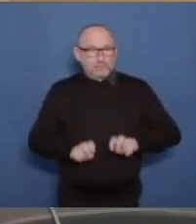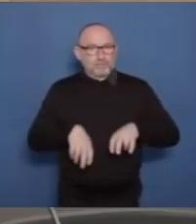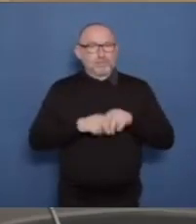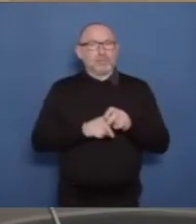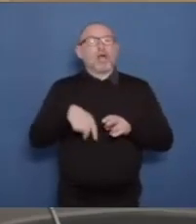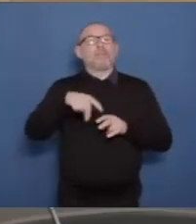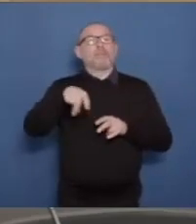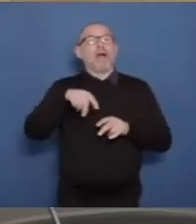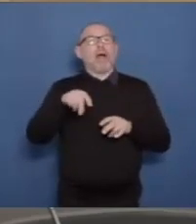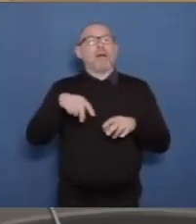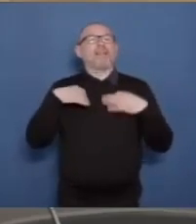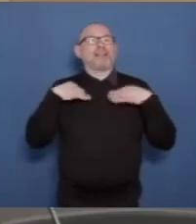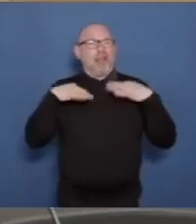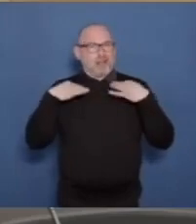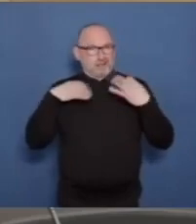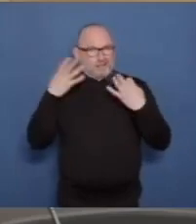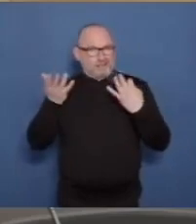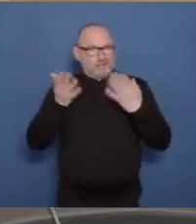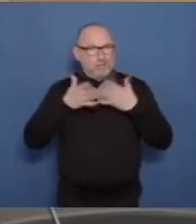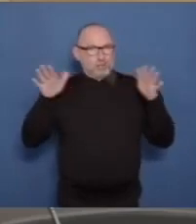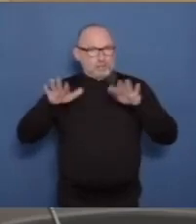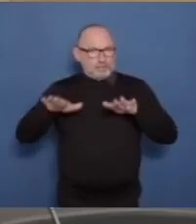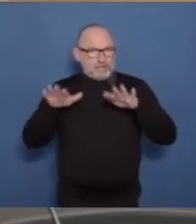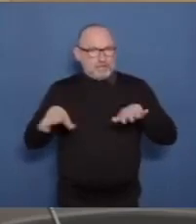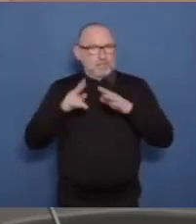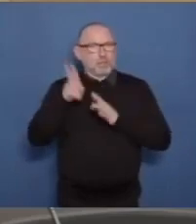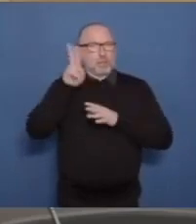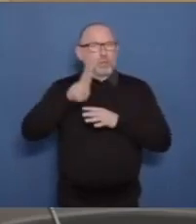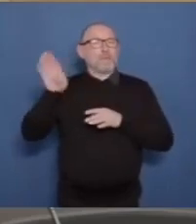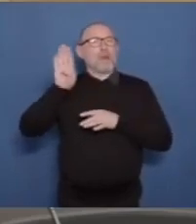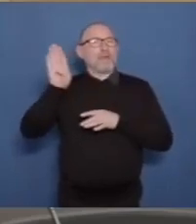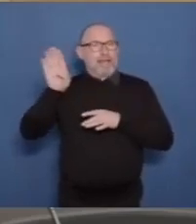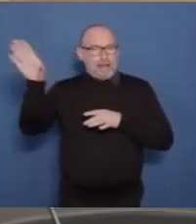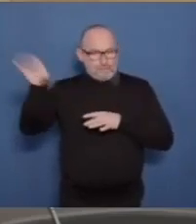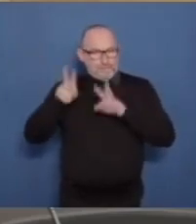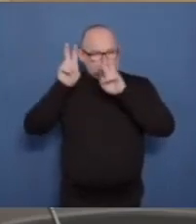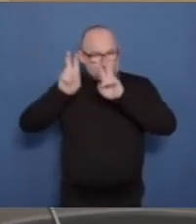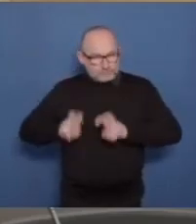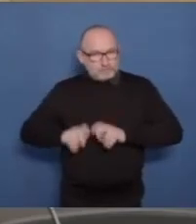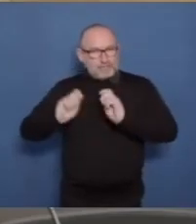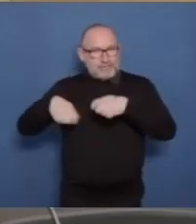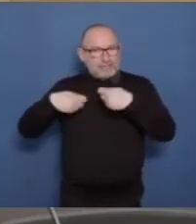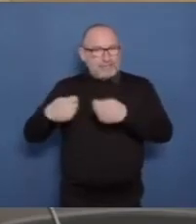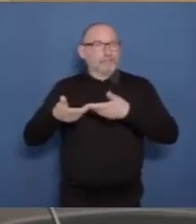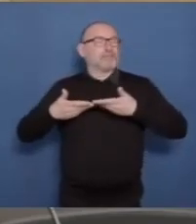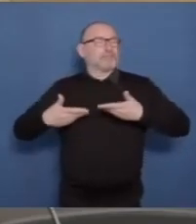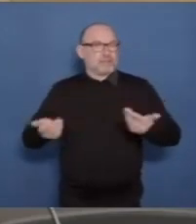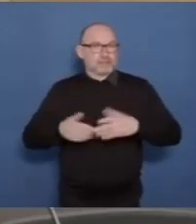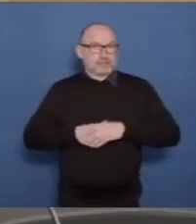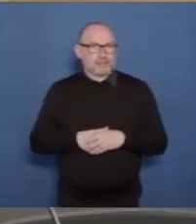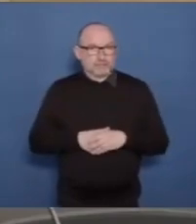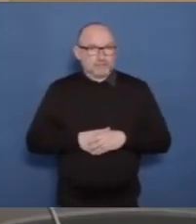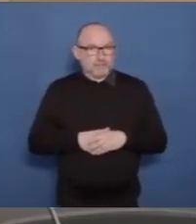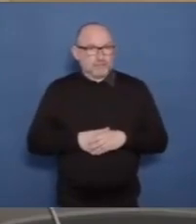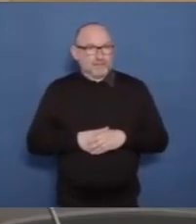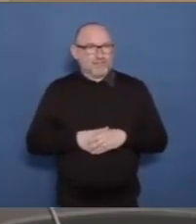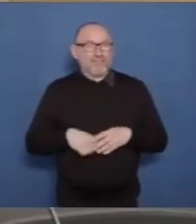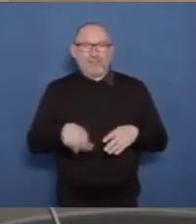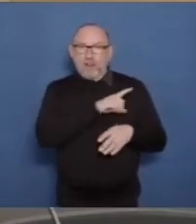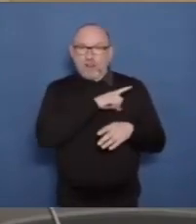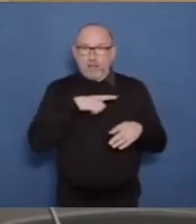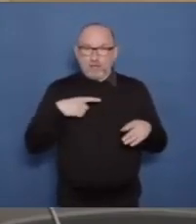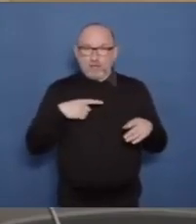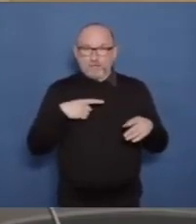in Großbritannien in Zusammenarbeit mit der Universität Birmingham ergeben, dass bei einer längeren Frist,